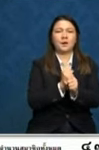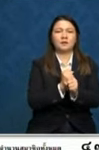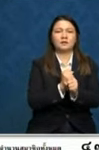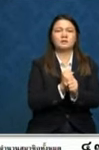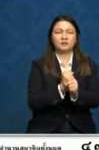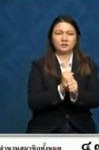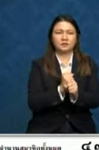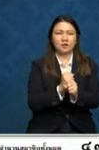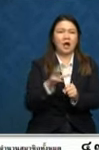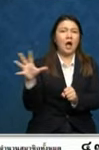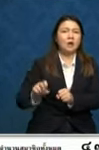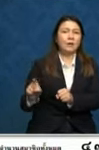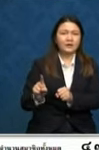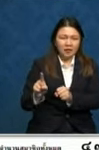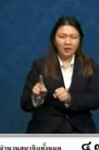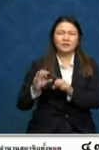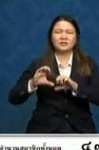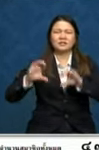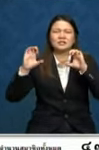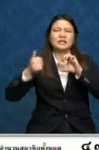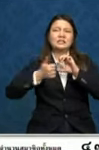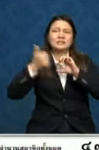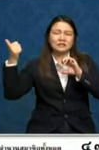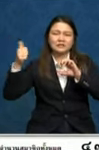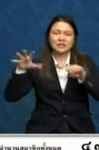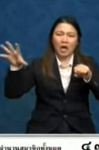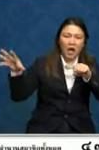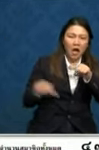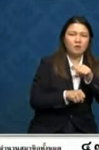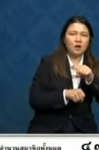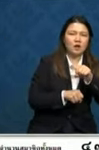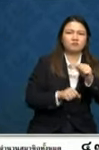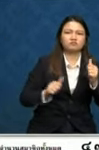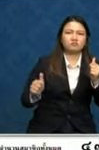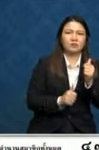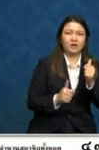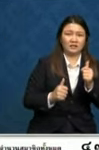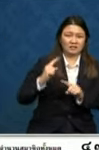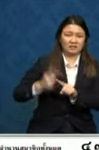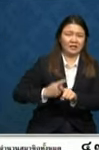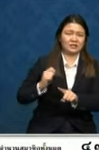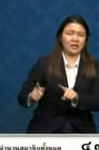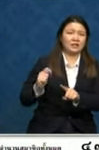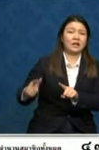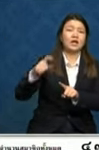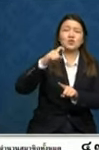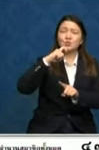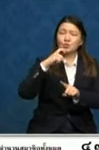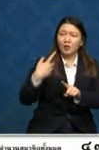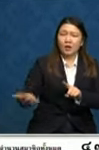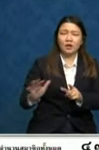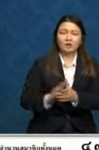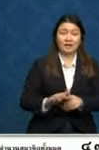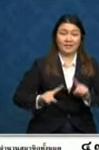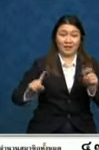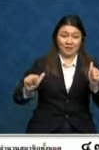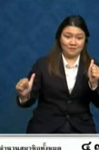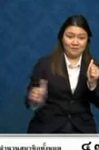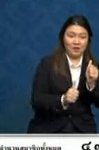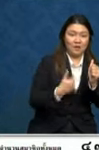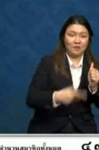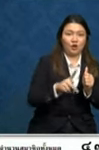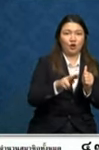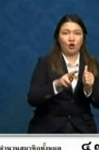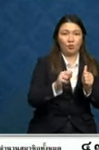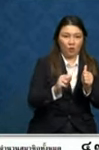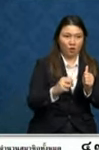ยืมมาจากหน่วยงานราชการอื่นซึ่งมีเงินเดือนอยู่แล้วแต่มาใช้เงินกลบ